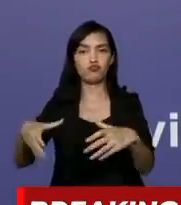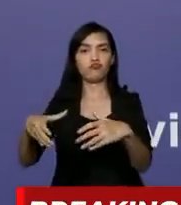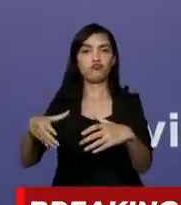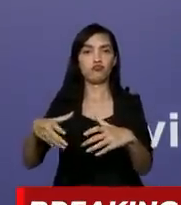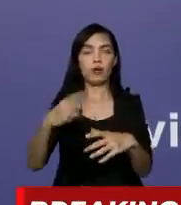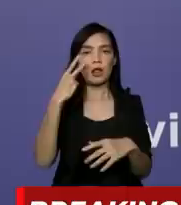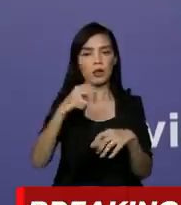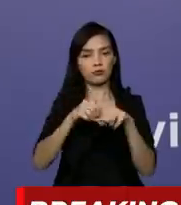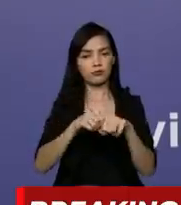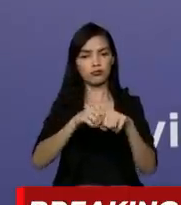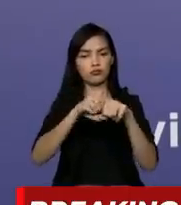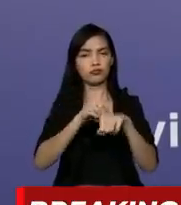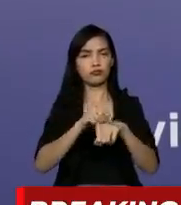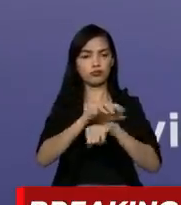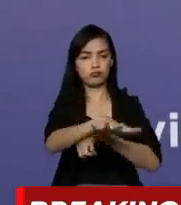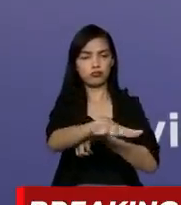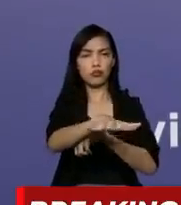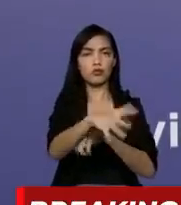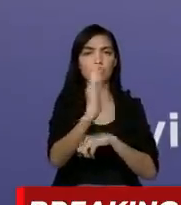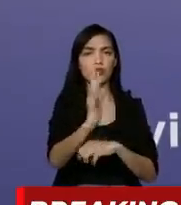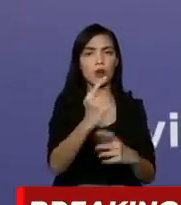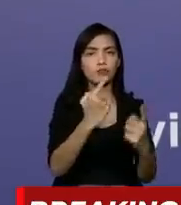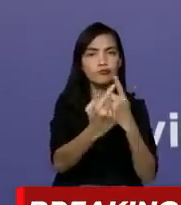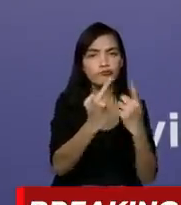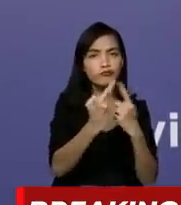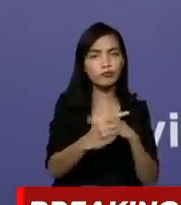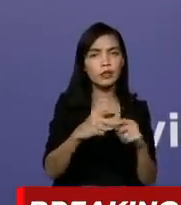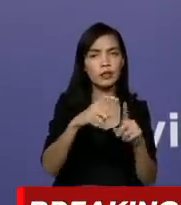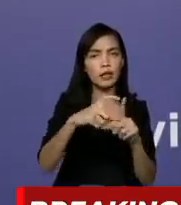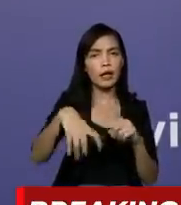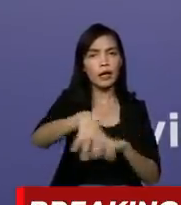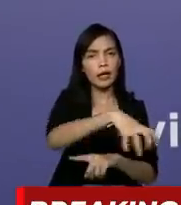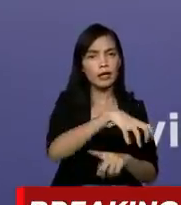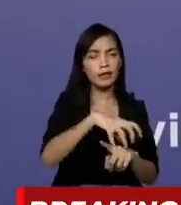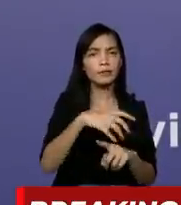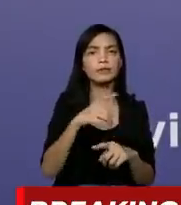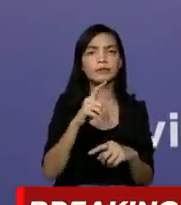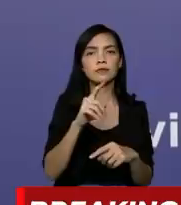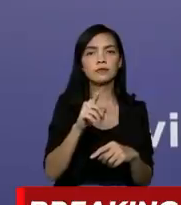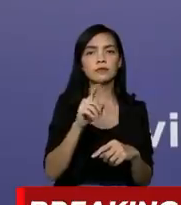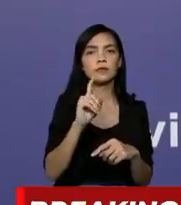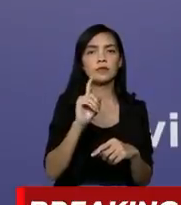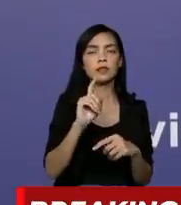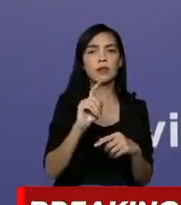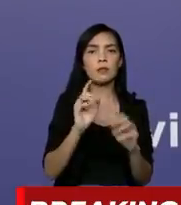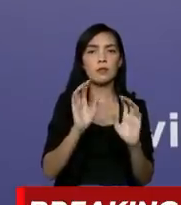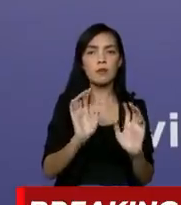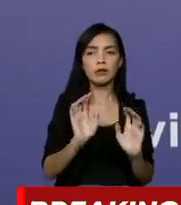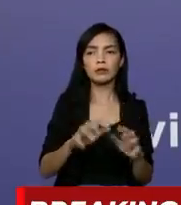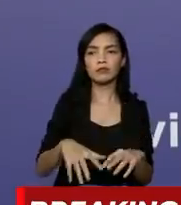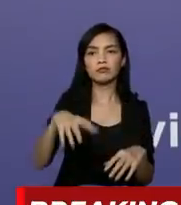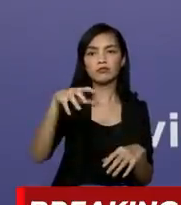perhatikan sebaran dan kami tadi sudah melaksanakan rekonsiliasi dengan beberapa daerah yang pertama kasus yang terbanyak